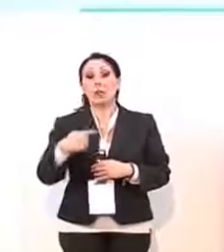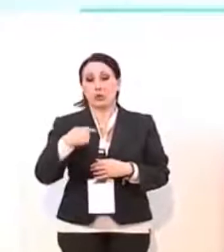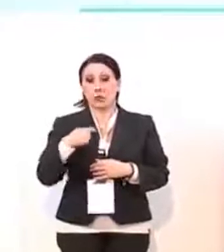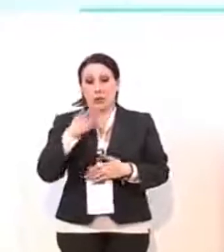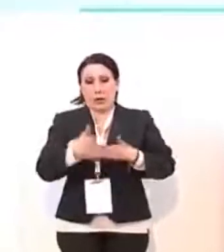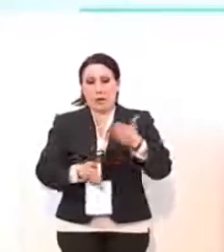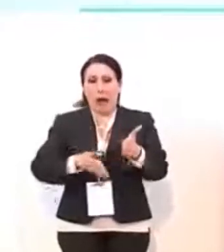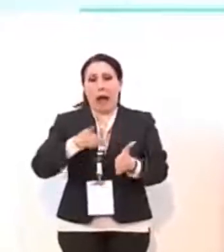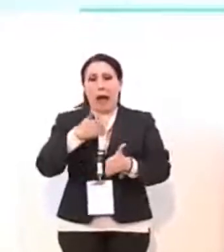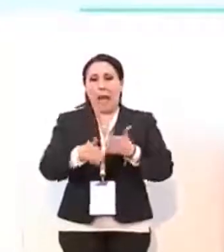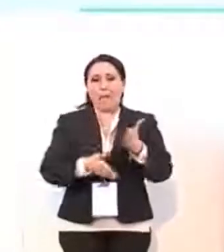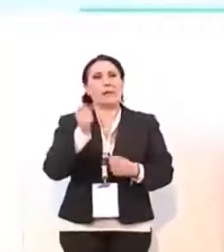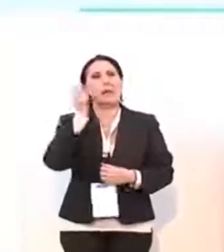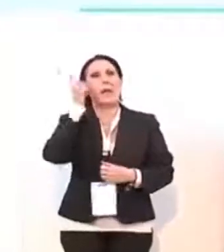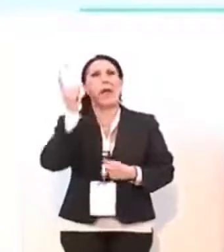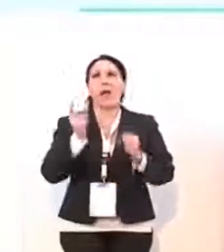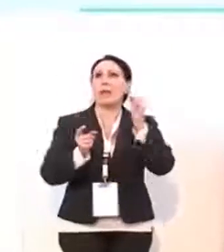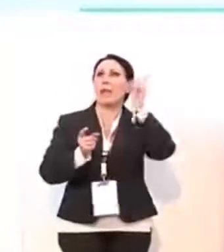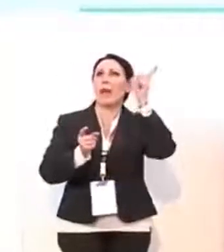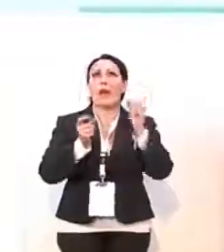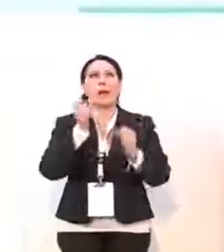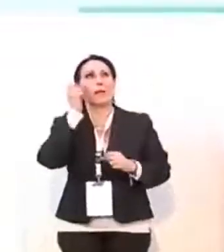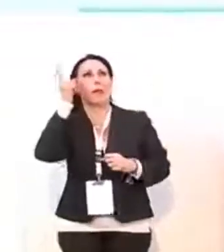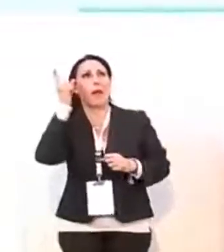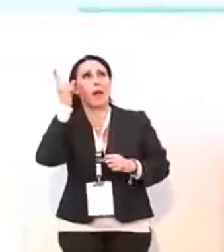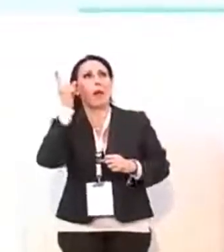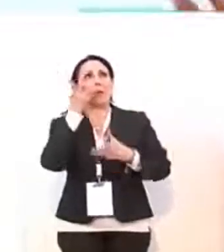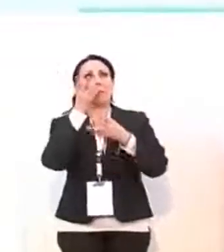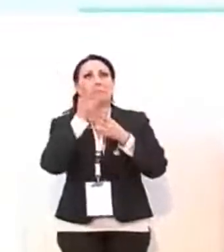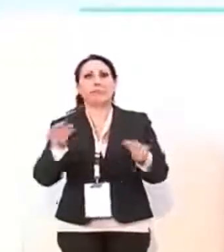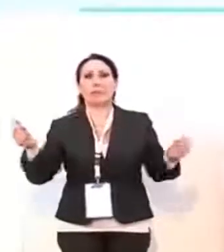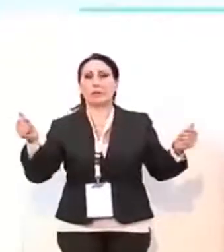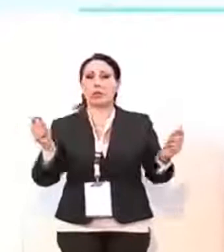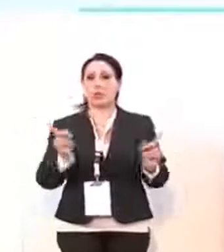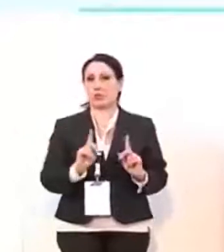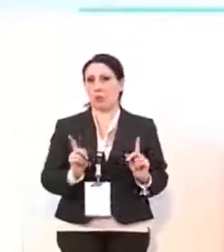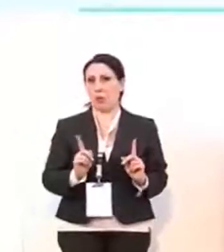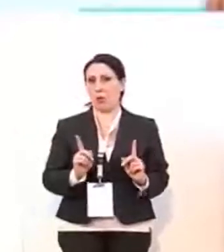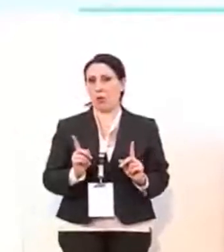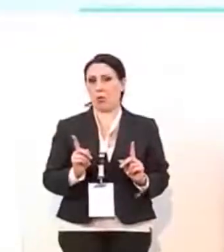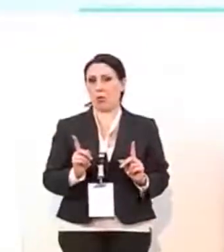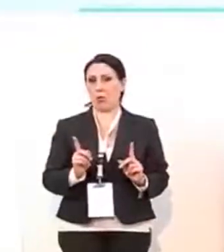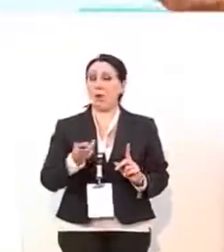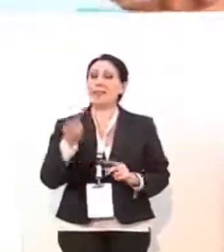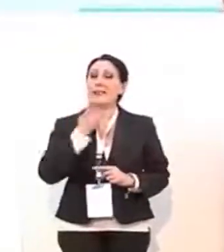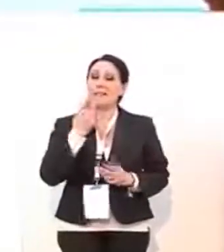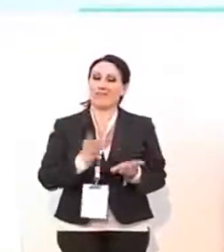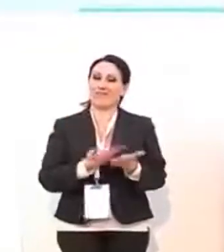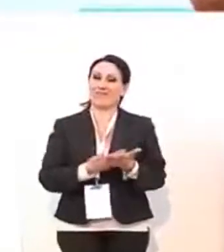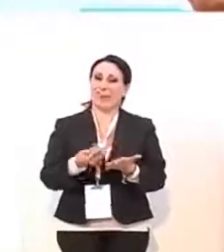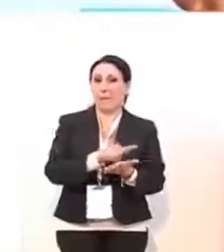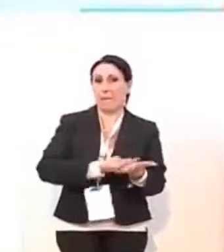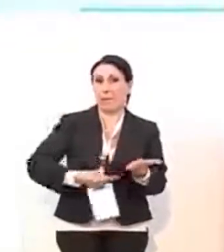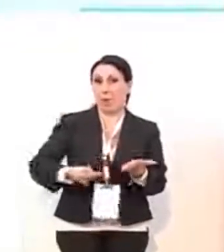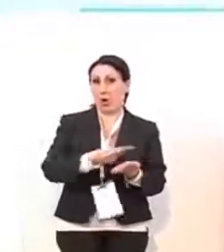avanti con approcci ideologici, perché tu sai bene, tu che analizzi tutte queste situazioni, che se vai a una